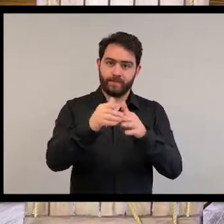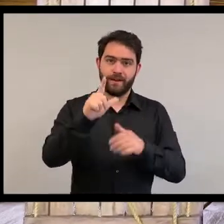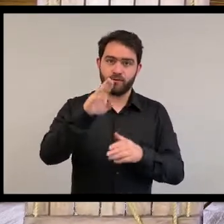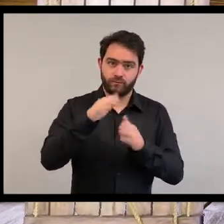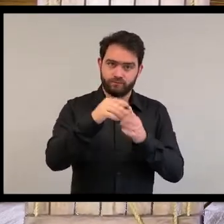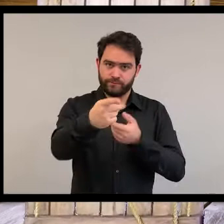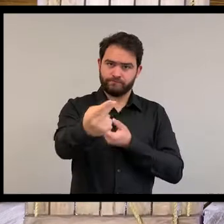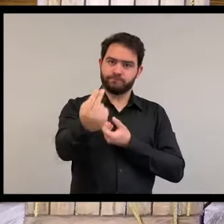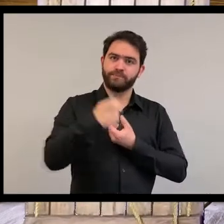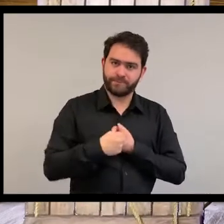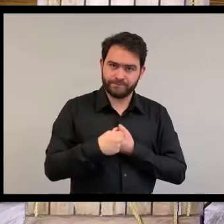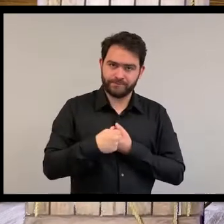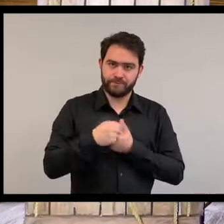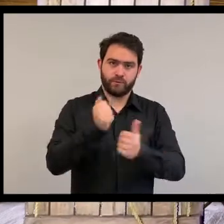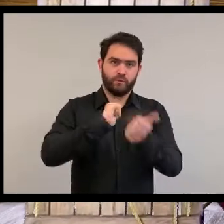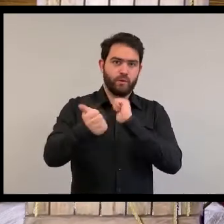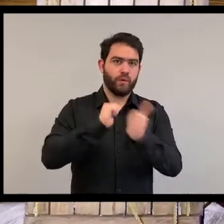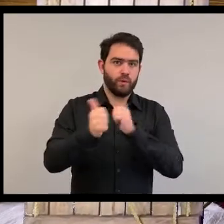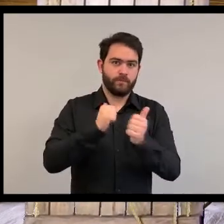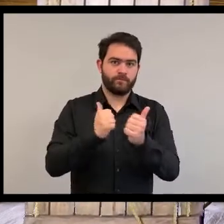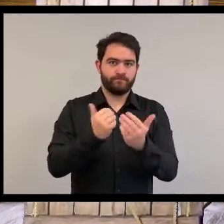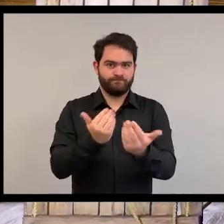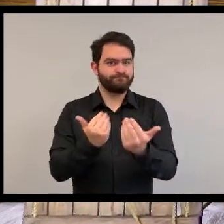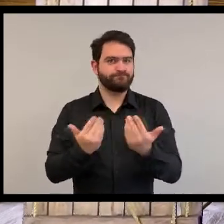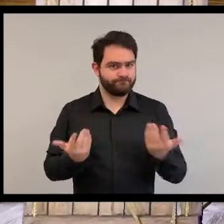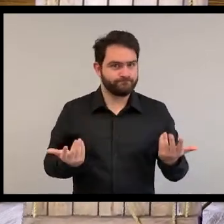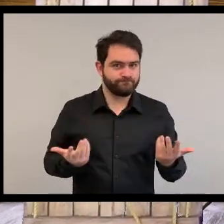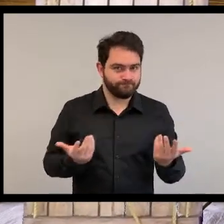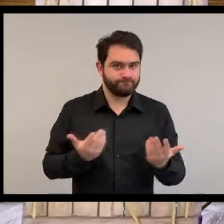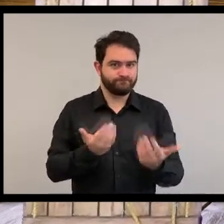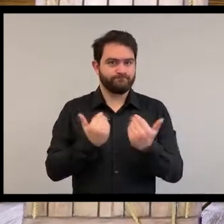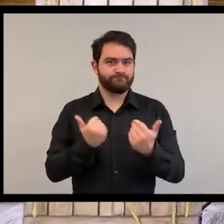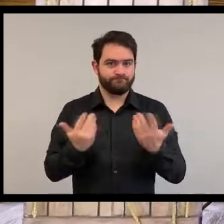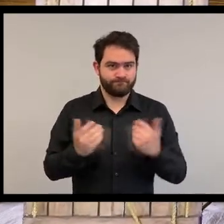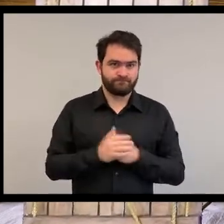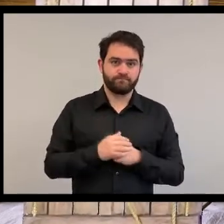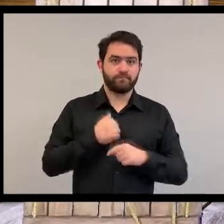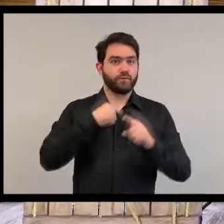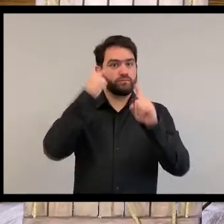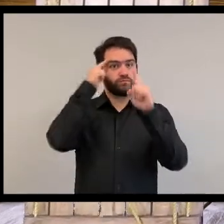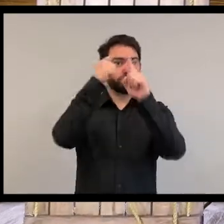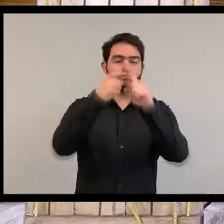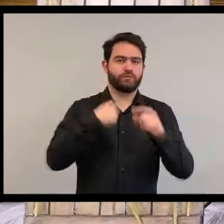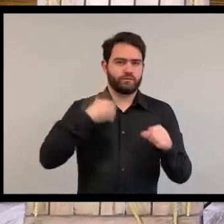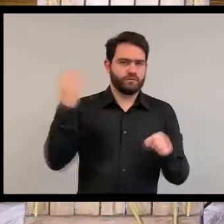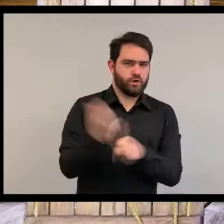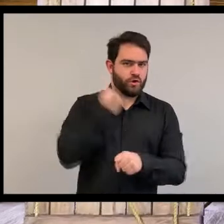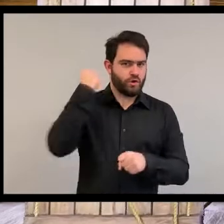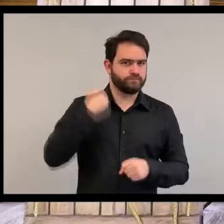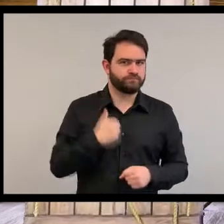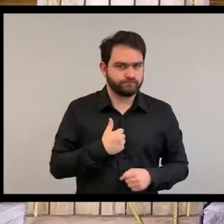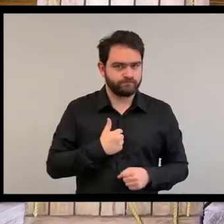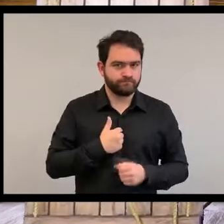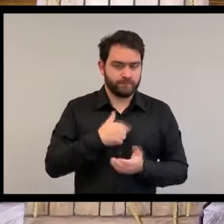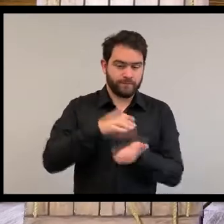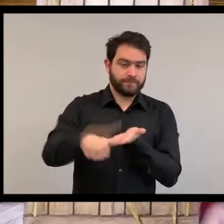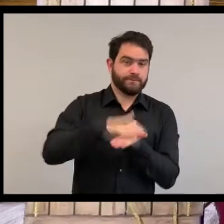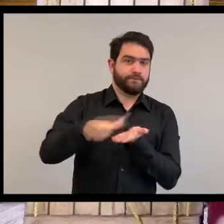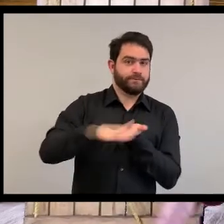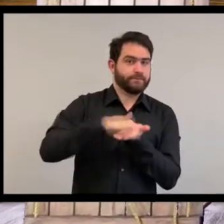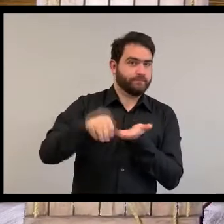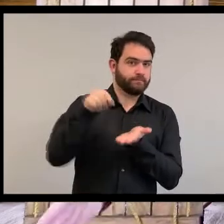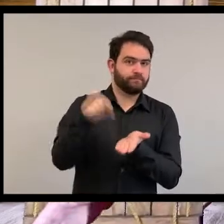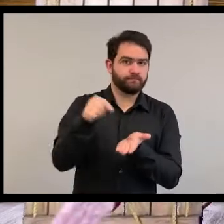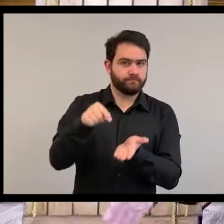Il dit, écoute, viendrais-tu glisser avec nous cet hiver? On pourrait peut-être gagner nos courses et avoir le droit de